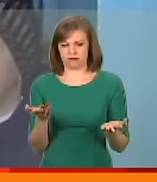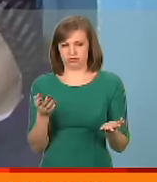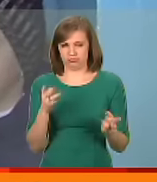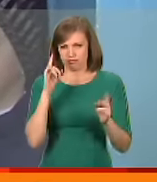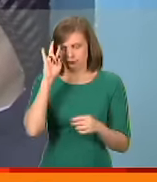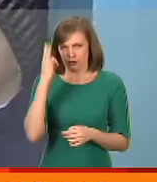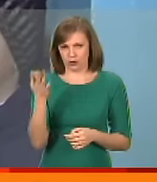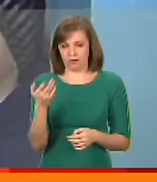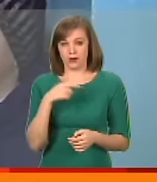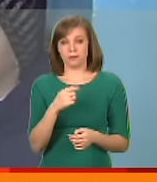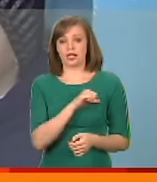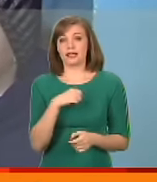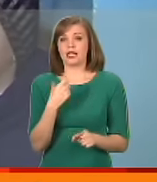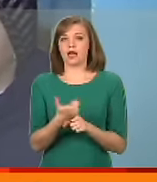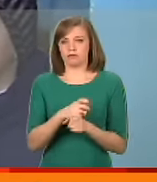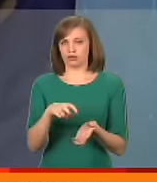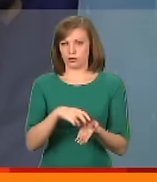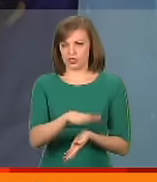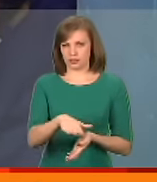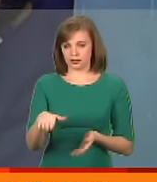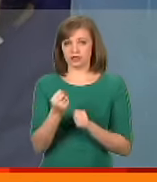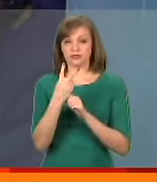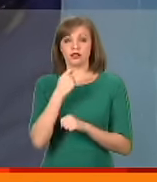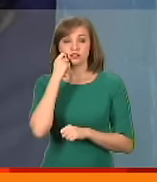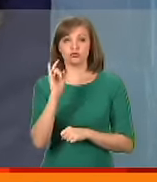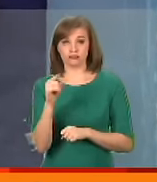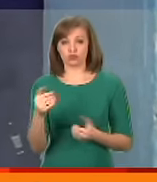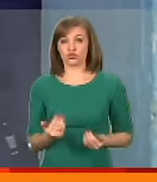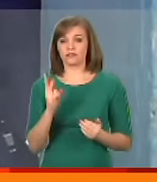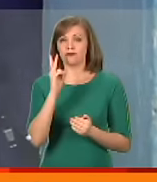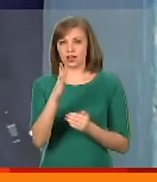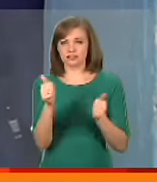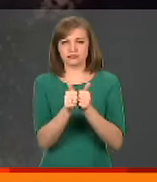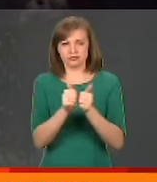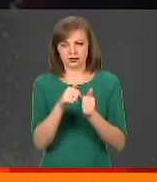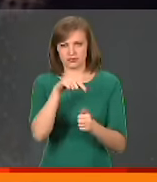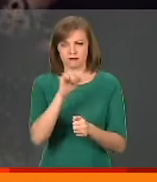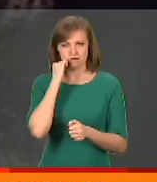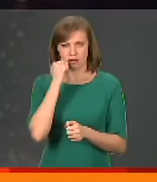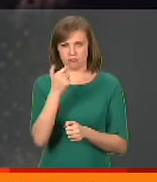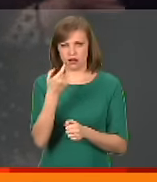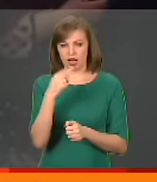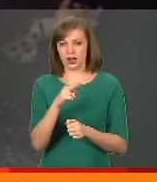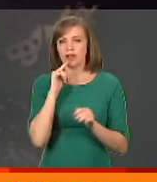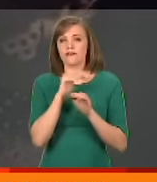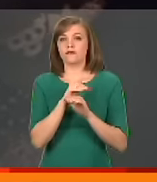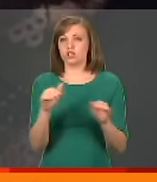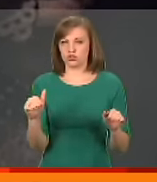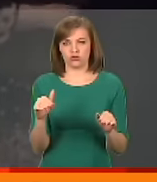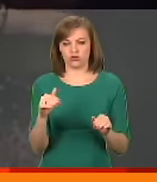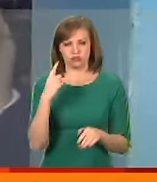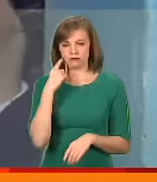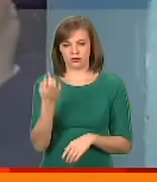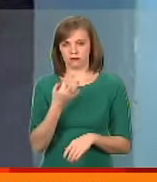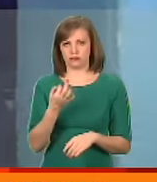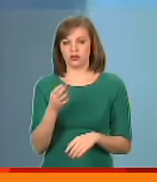ненормально. Але найбільше її бояться діти. 12-річний Денис живе у квартирі стінка в стінку із бабою Галею. У тиші, каже, не минає й